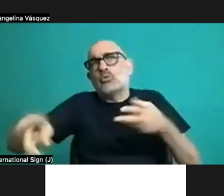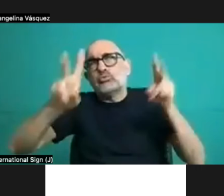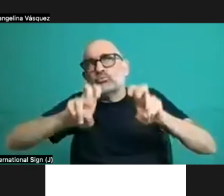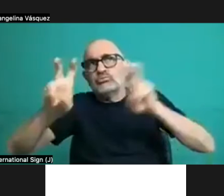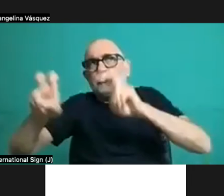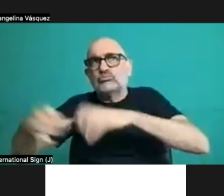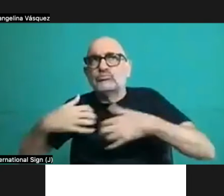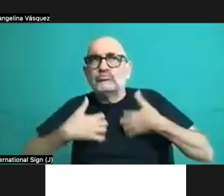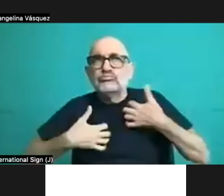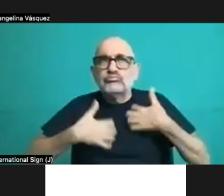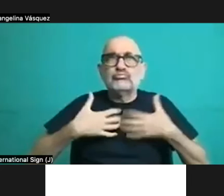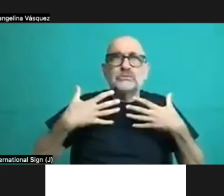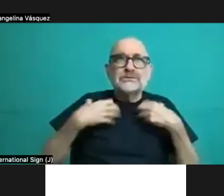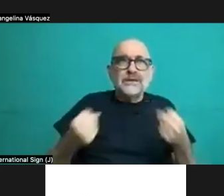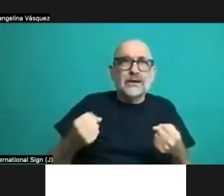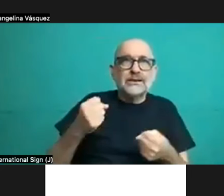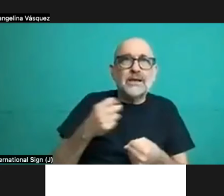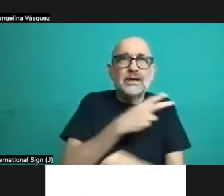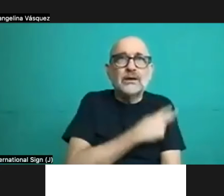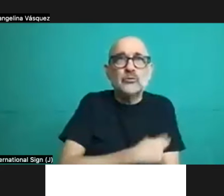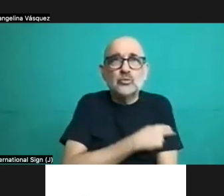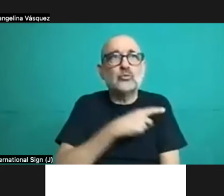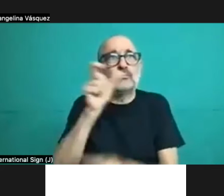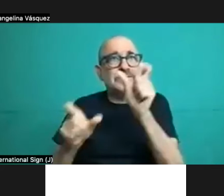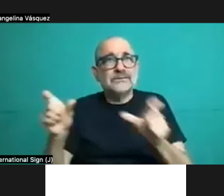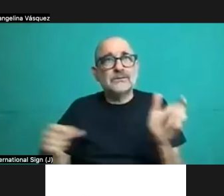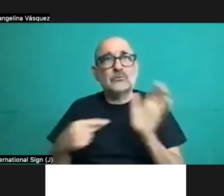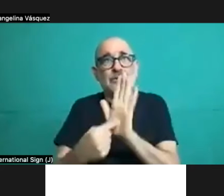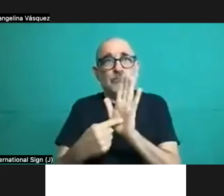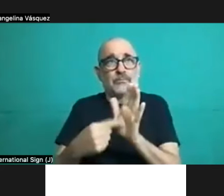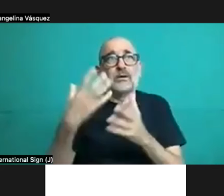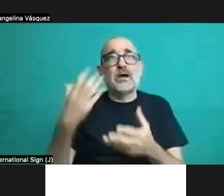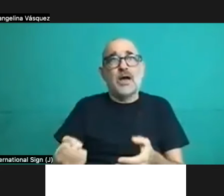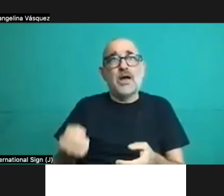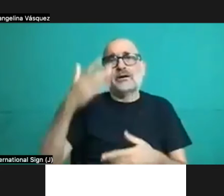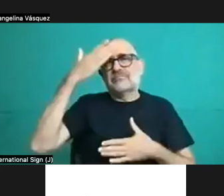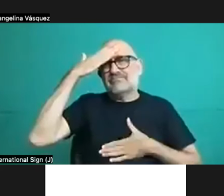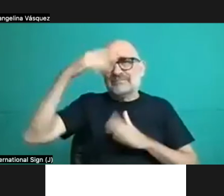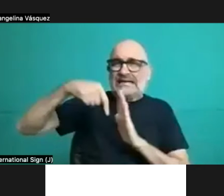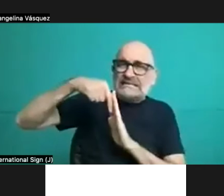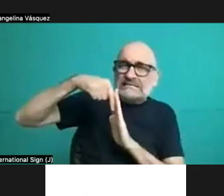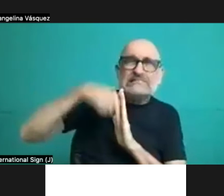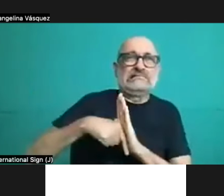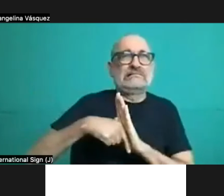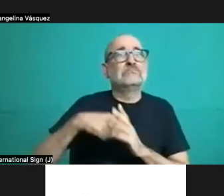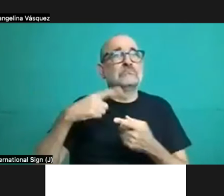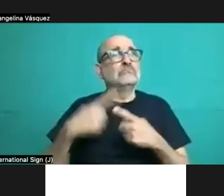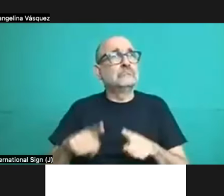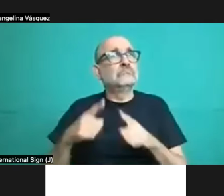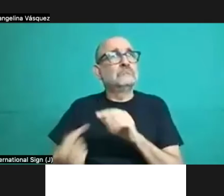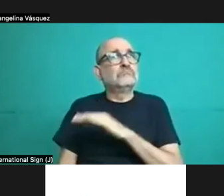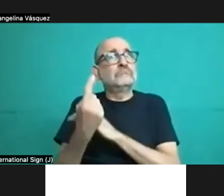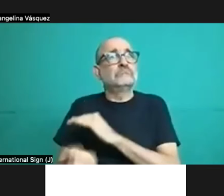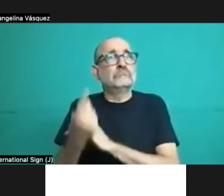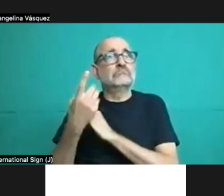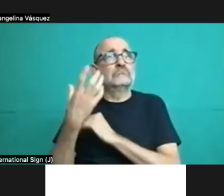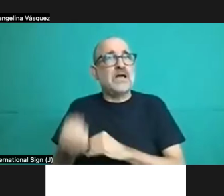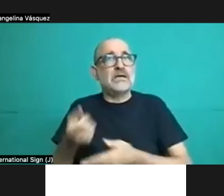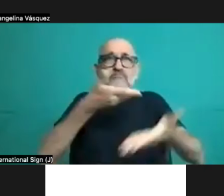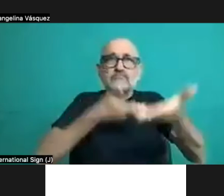félines. Parfois, ils vont voir s'ils peuvent utiliser un autre médicament,